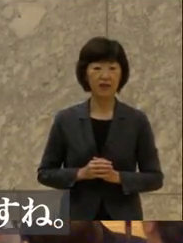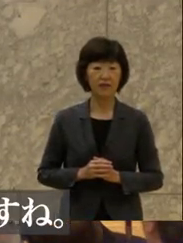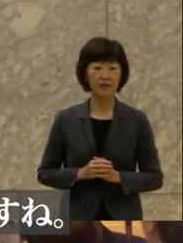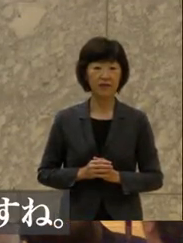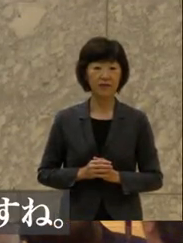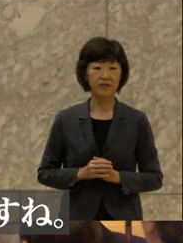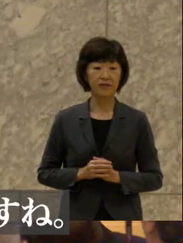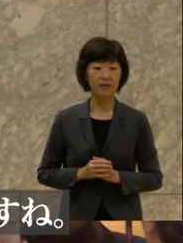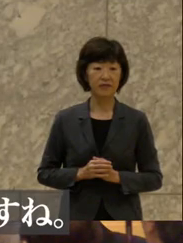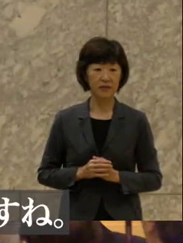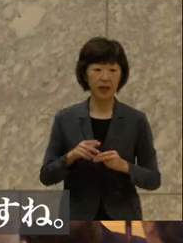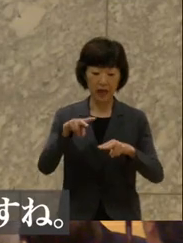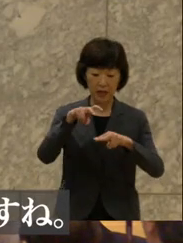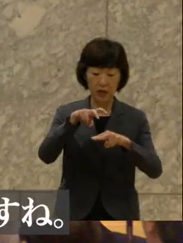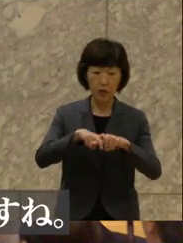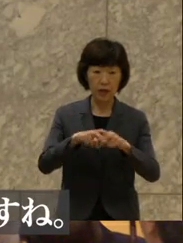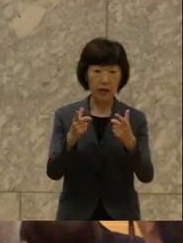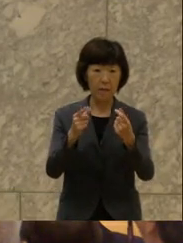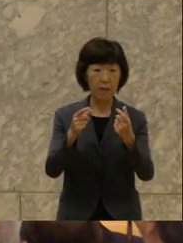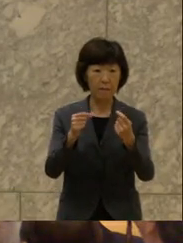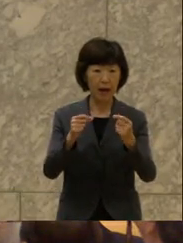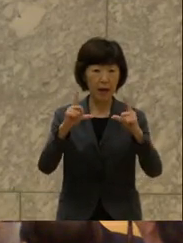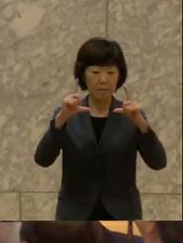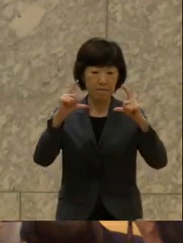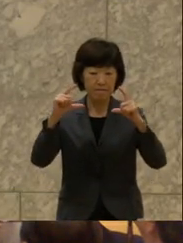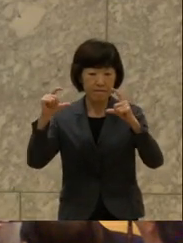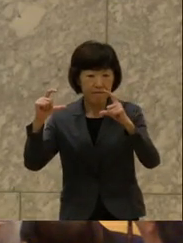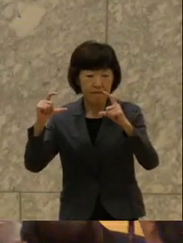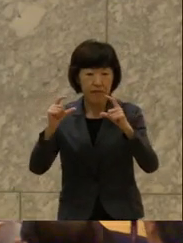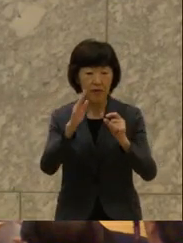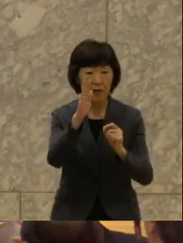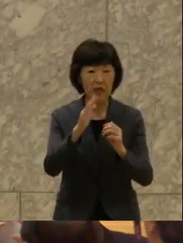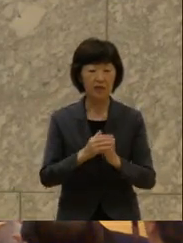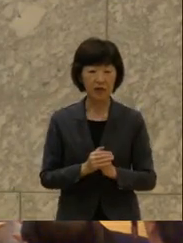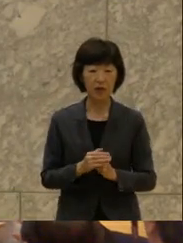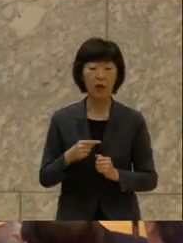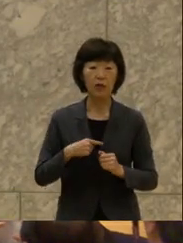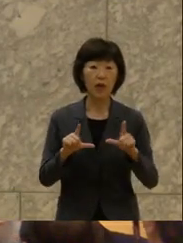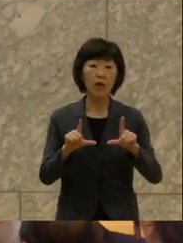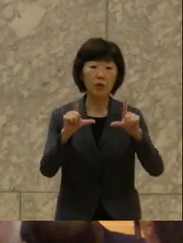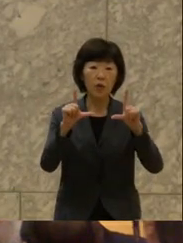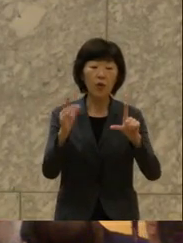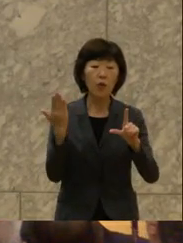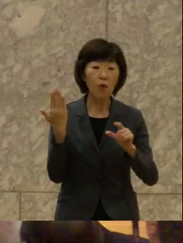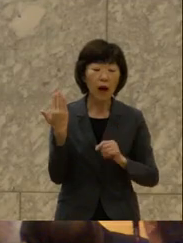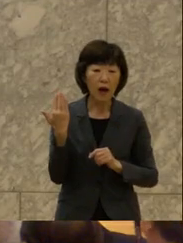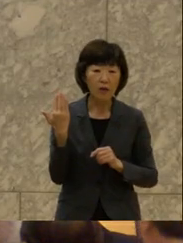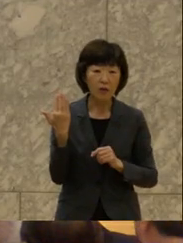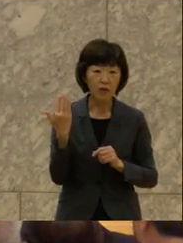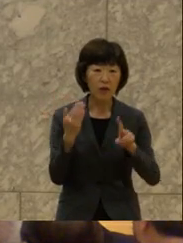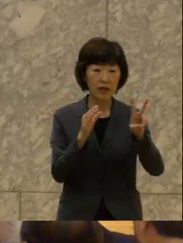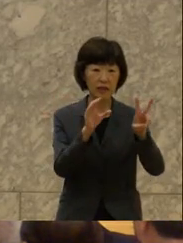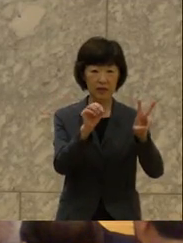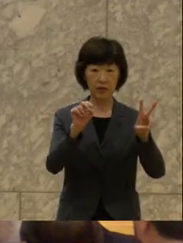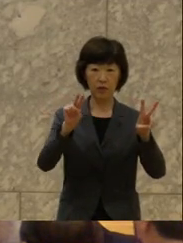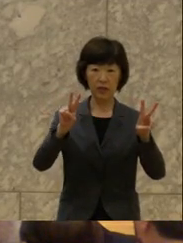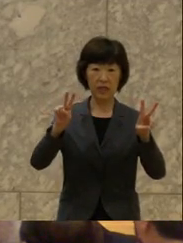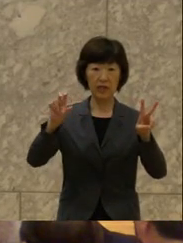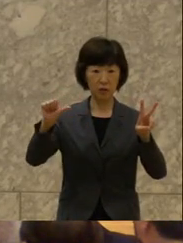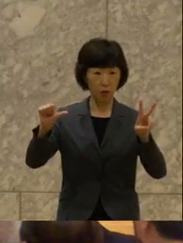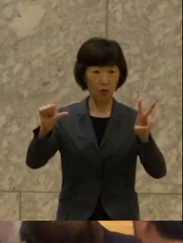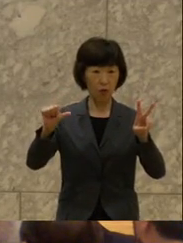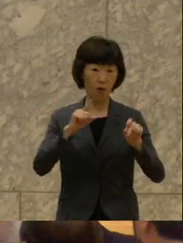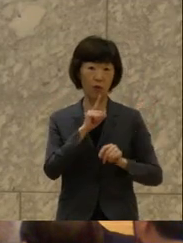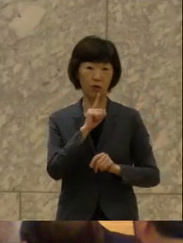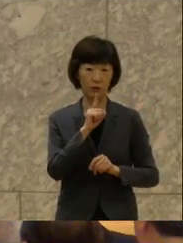ないように席座ったままでお願いいたしますね私が東京フォワード2025